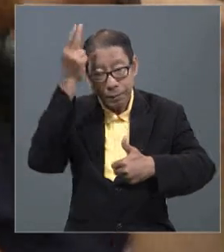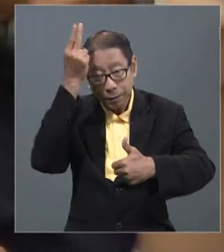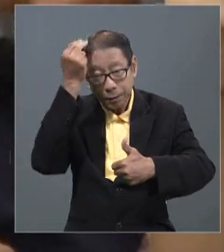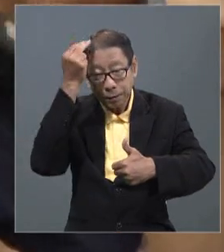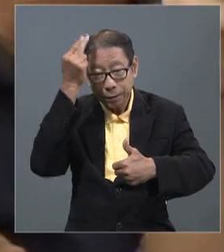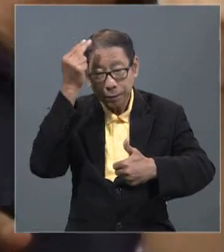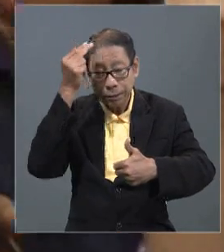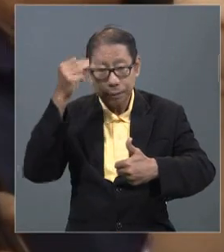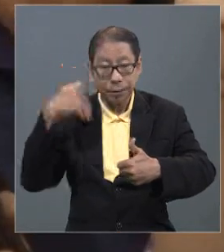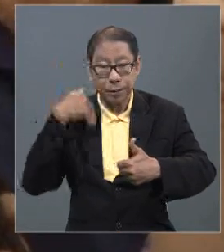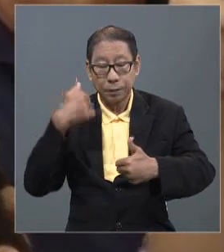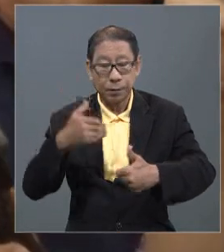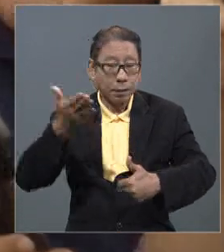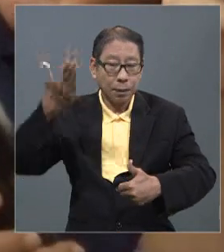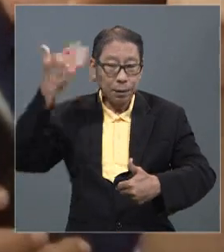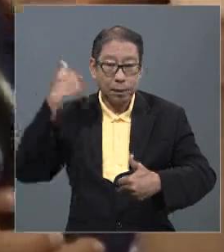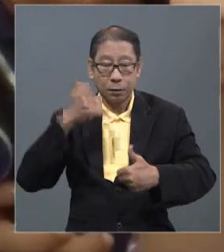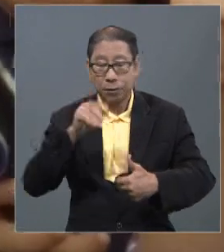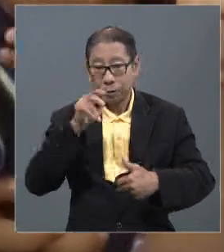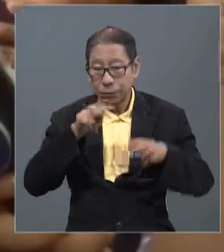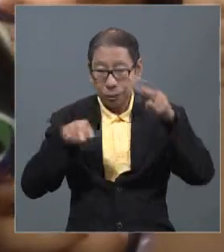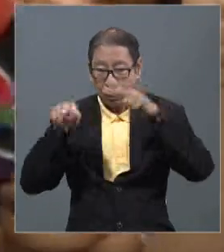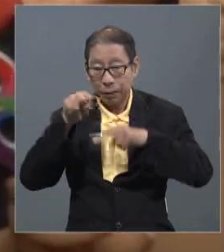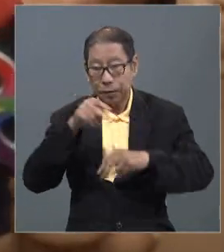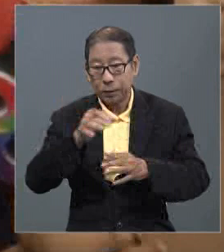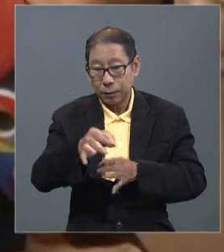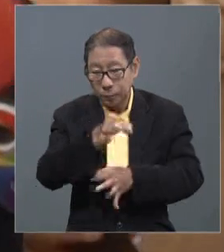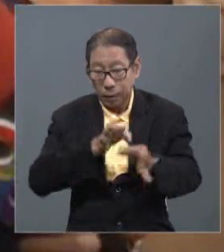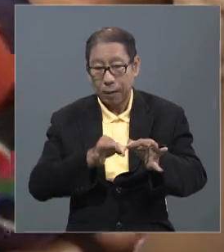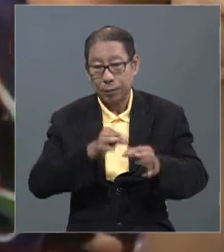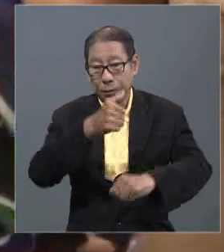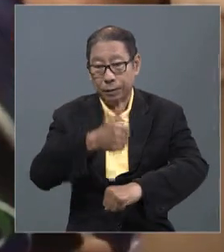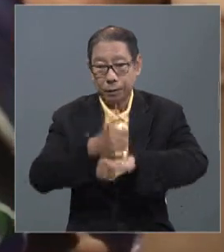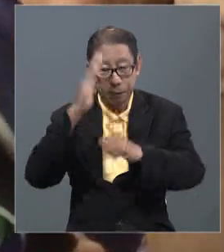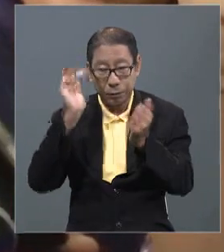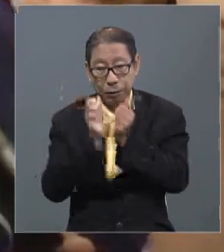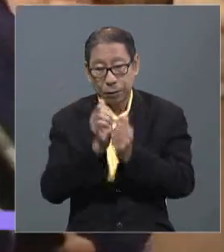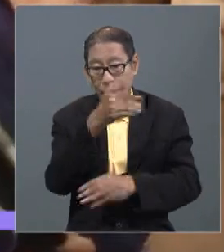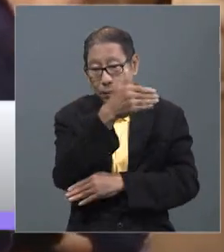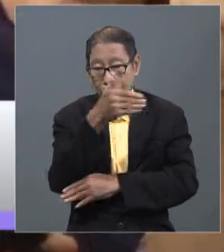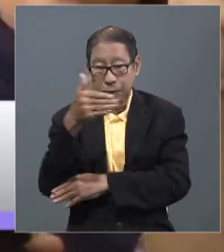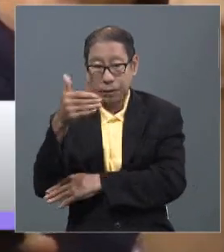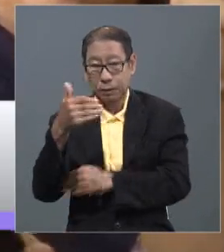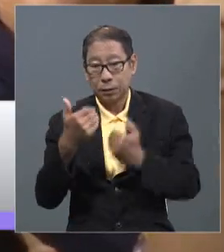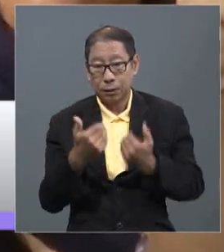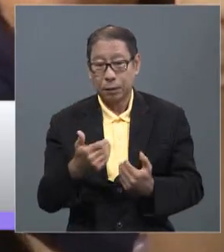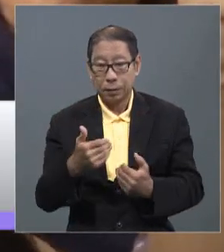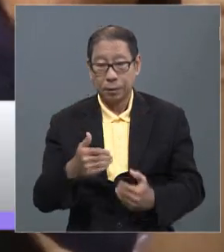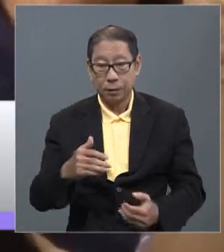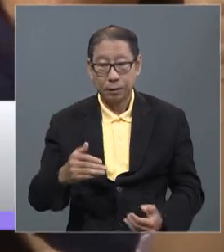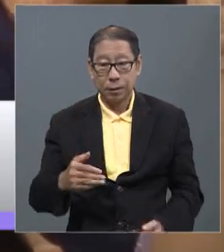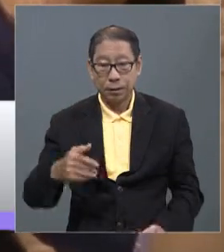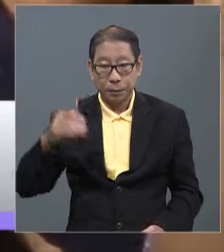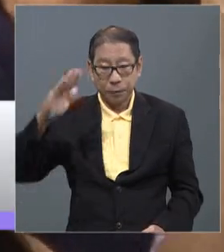รักษาราชการแทนผู้บัญชาการตำรวจแห่งชาติอันนี้บิ๊กโจ๊กบอกว่าถ้าหากว่าตอนนี้ผบตรณตอนนี้ก็คือกลับมาเป็นบิ๊กต่อแล้ว